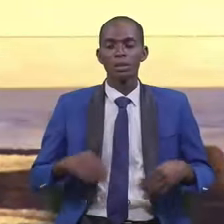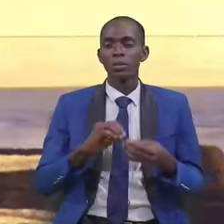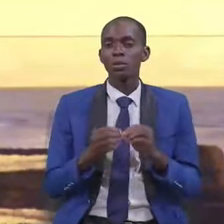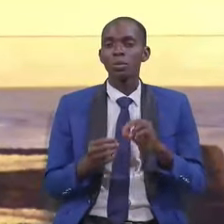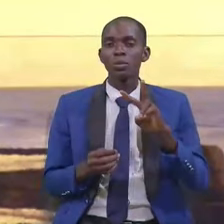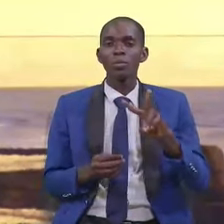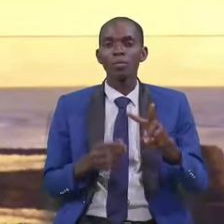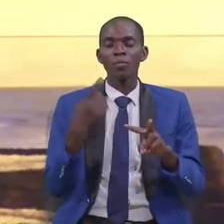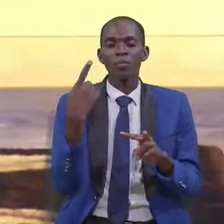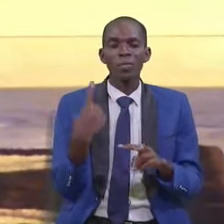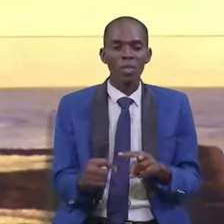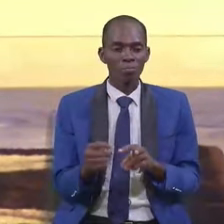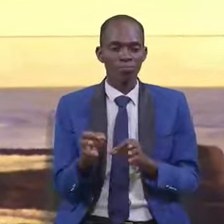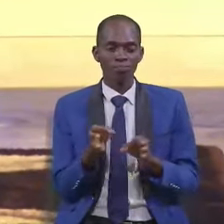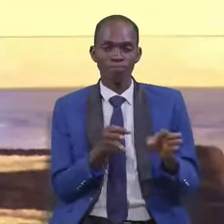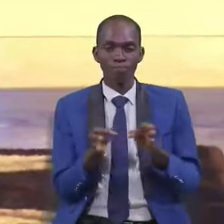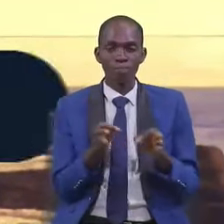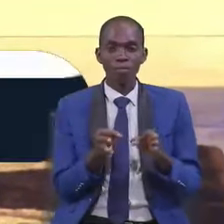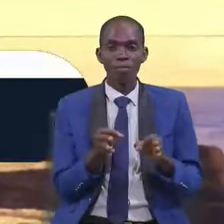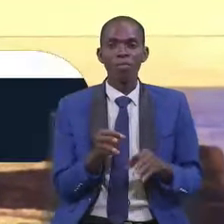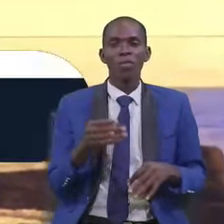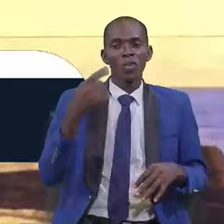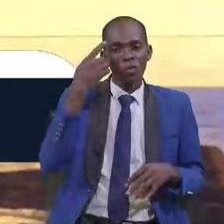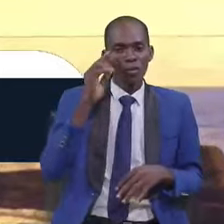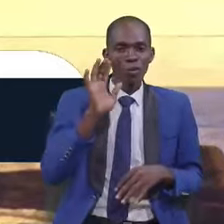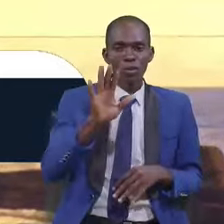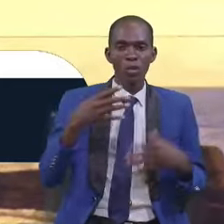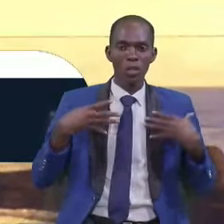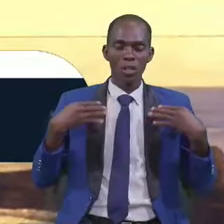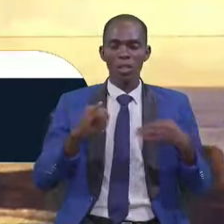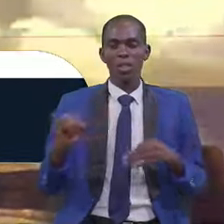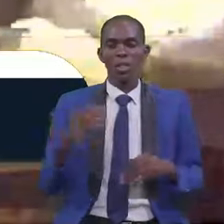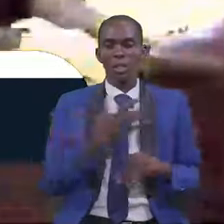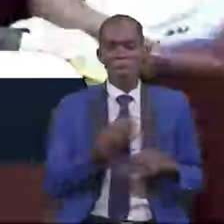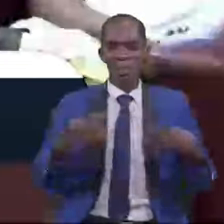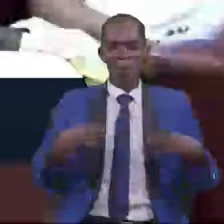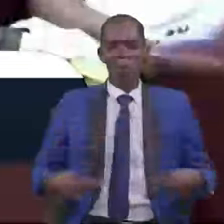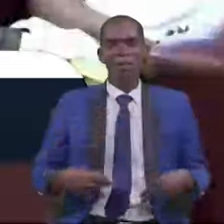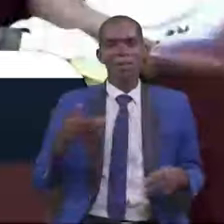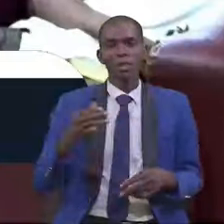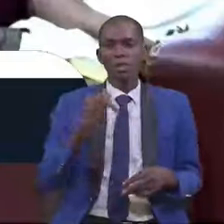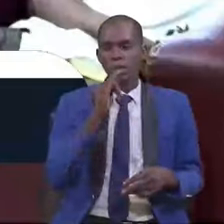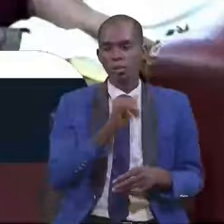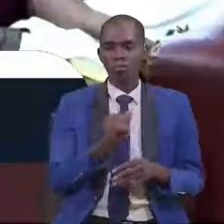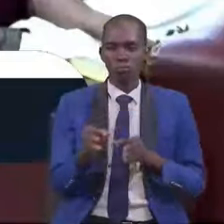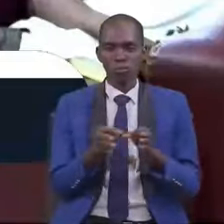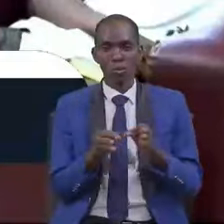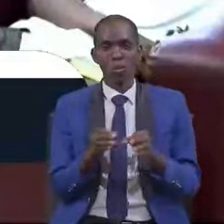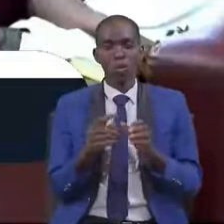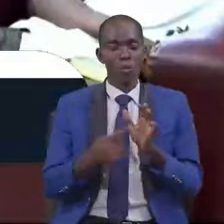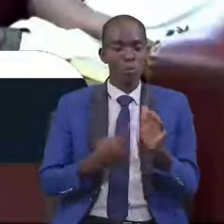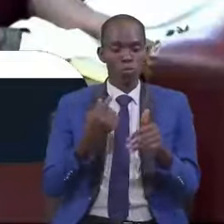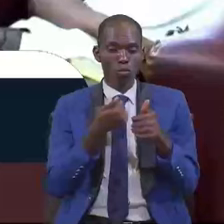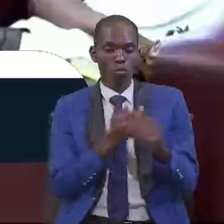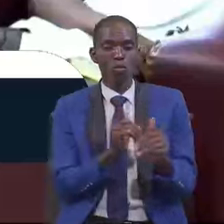prescription pour votre guérison et votre santé. Oui, il y a une prescription et dès que vous obéissez aux